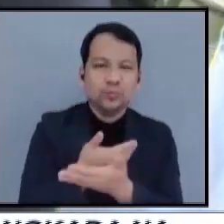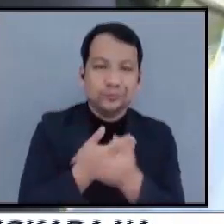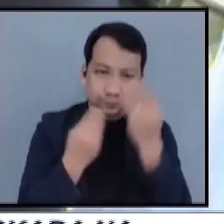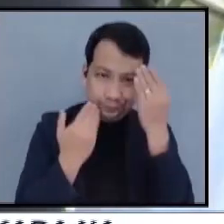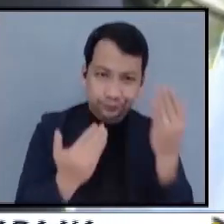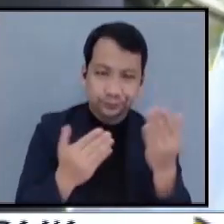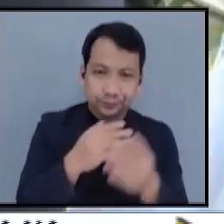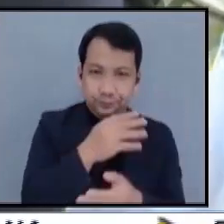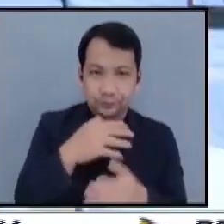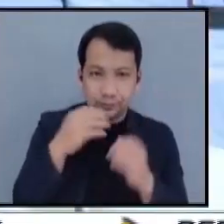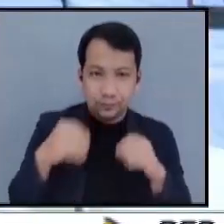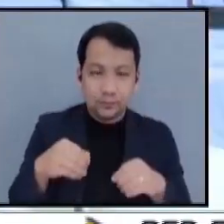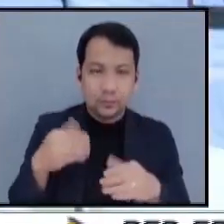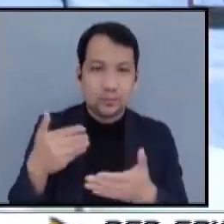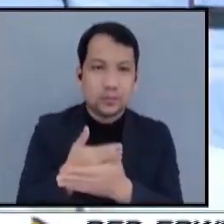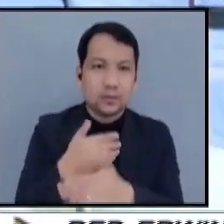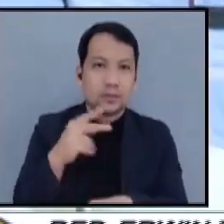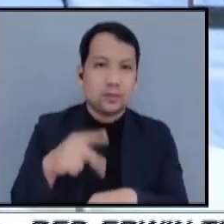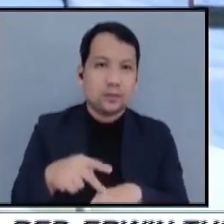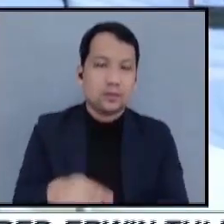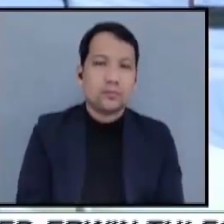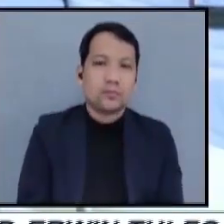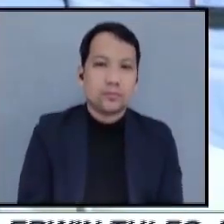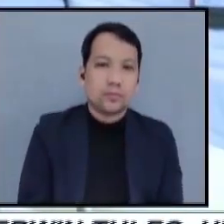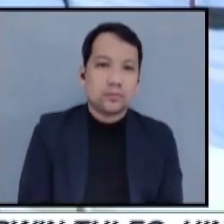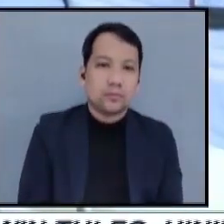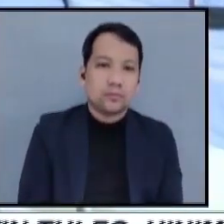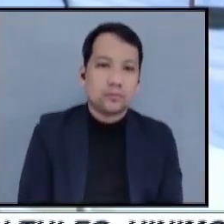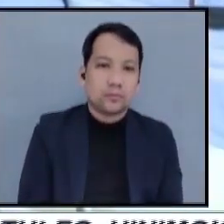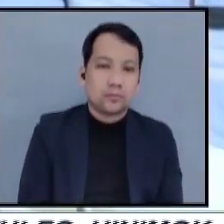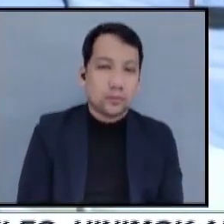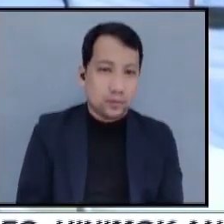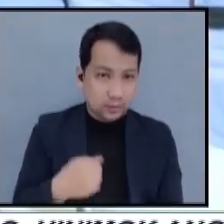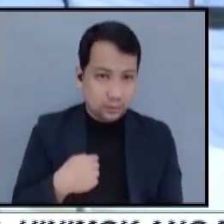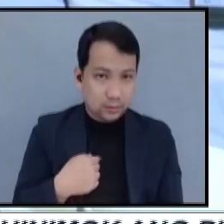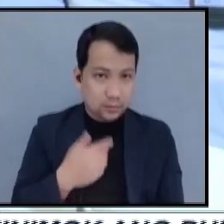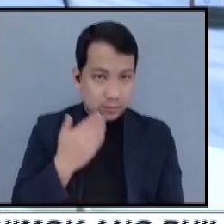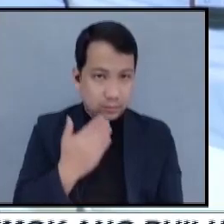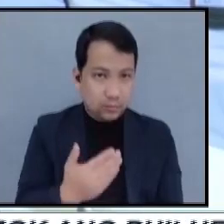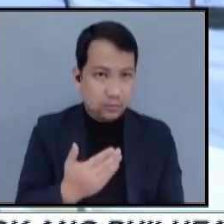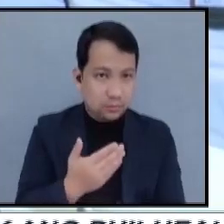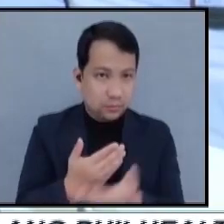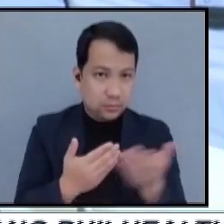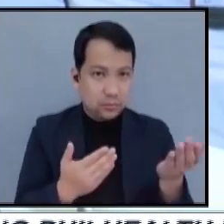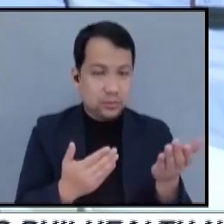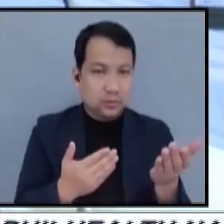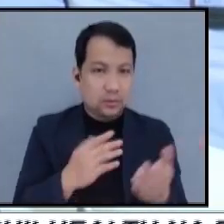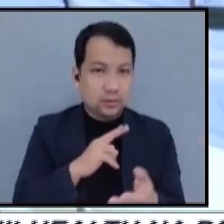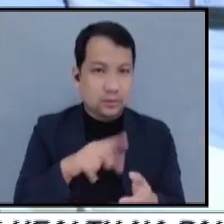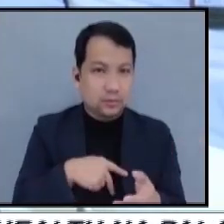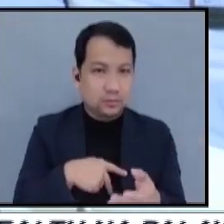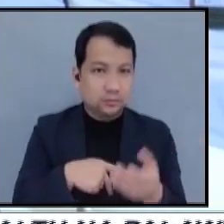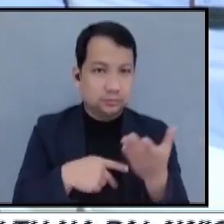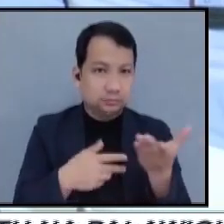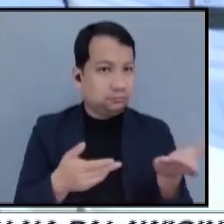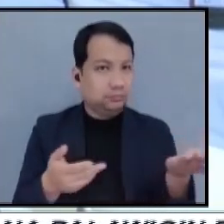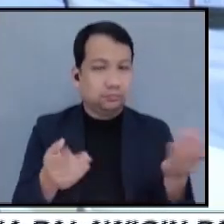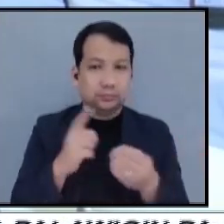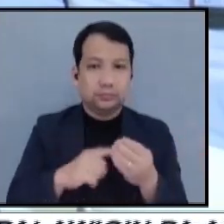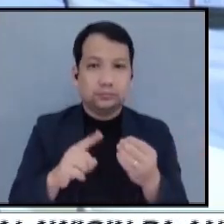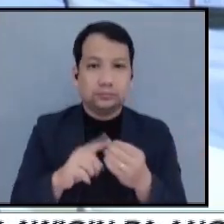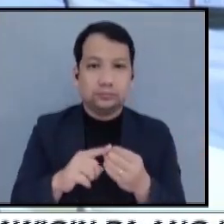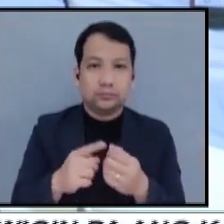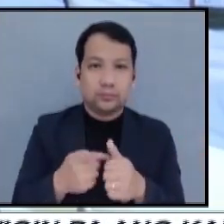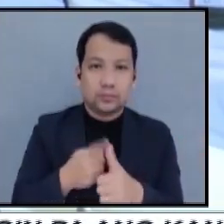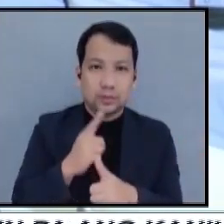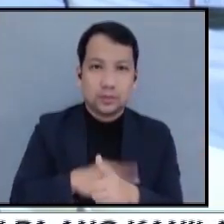sa bagong Pilipinas. Kami nagpapasalamat. First time na talagang